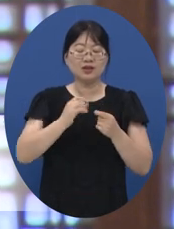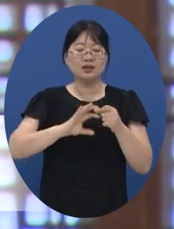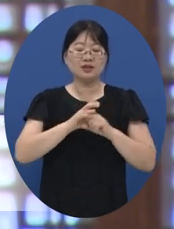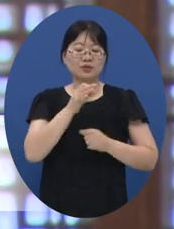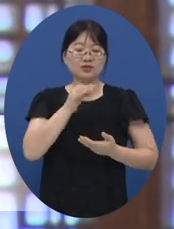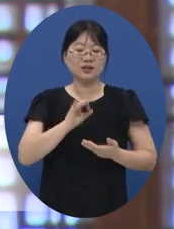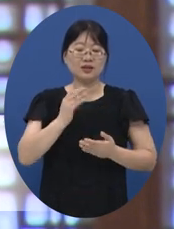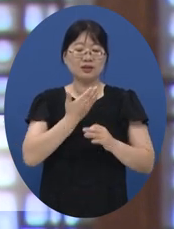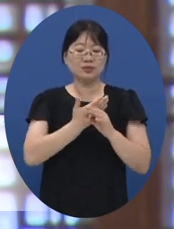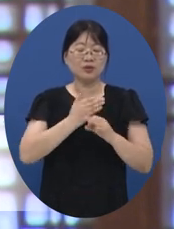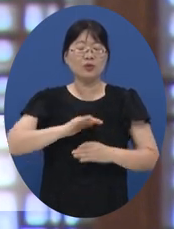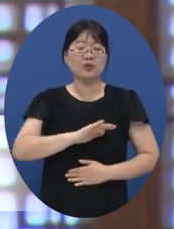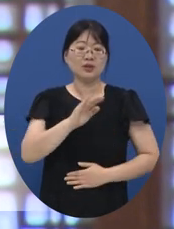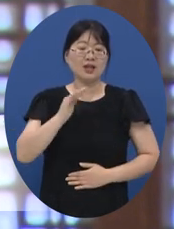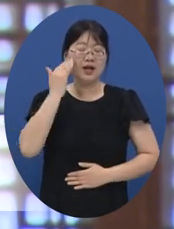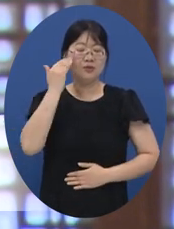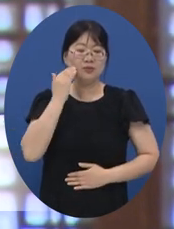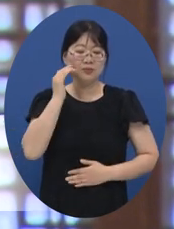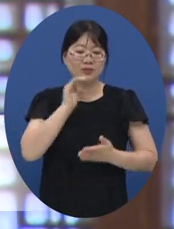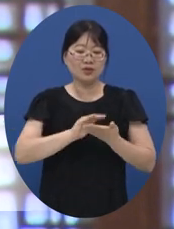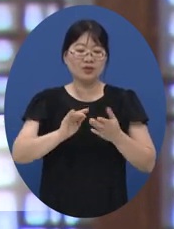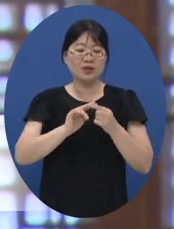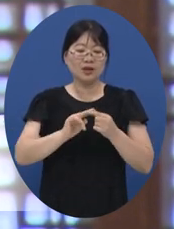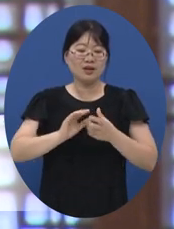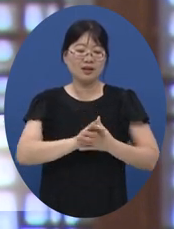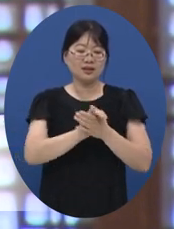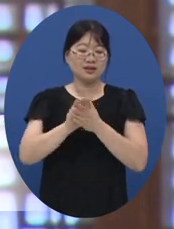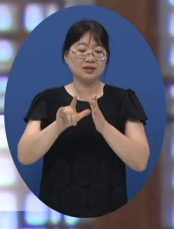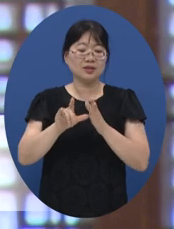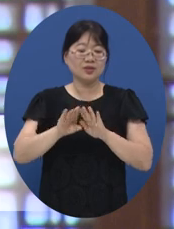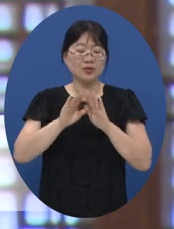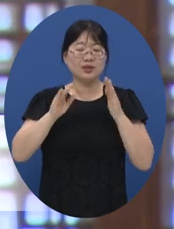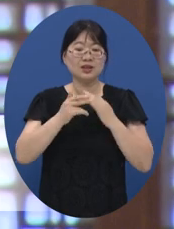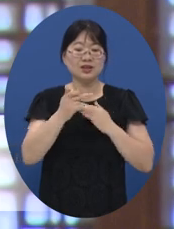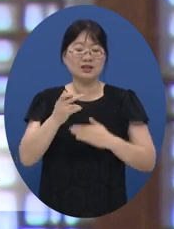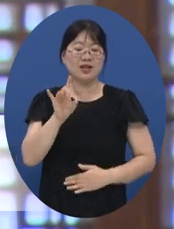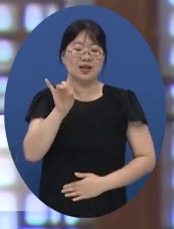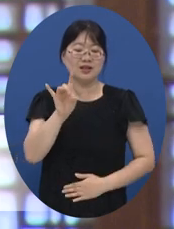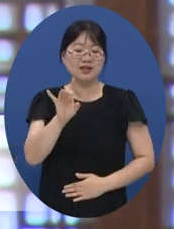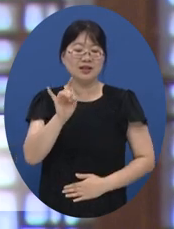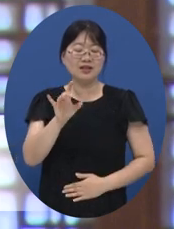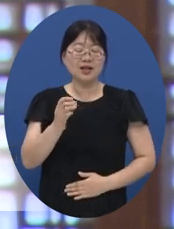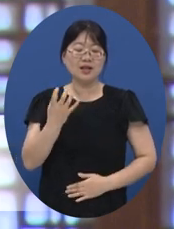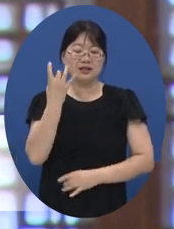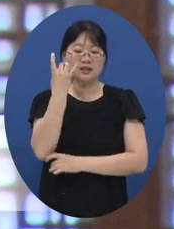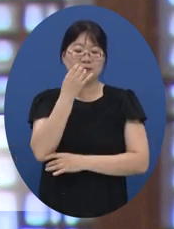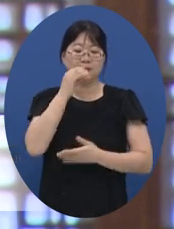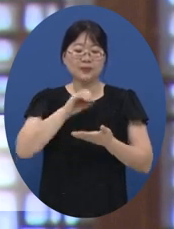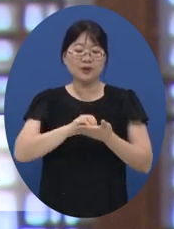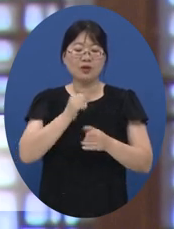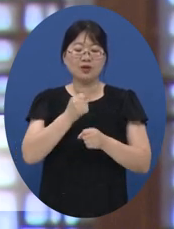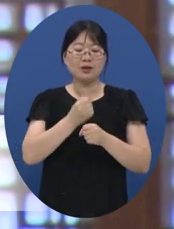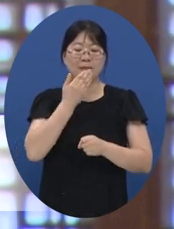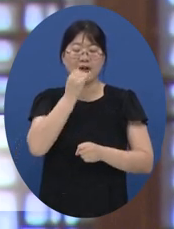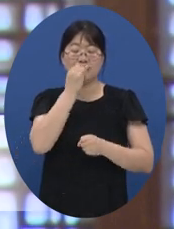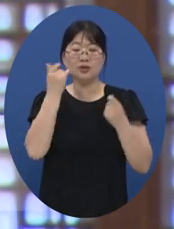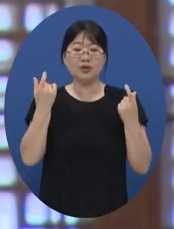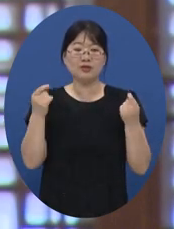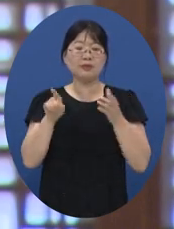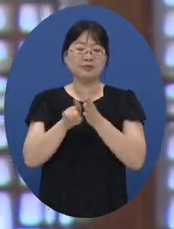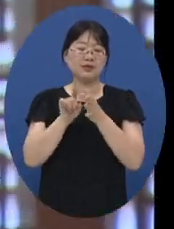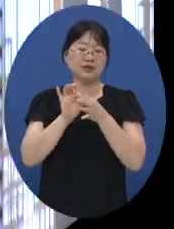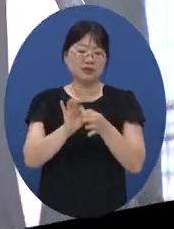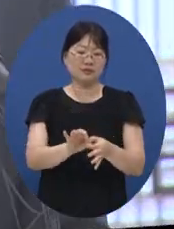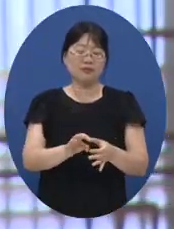된다면 우리는 한반도 평화와 화해의 시대를 여는 큰 하나의 디딤돌로 삼을 수 있을 것이라고